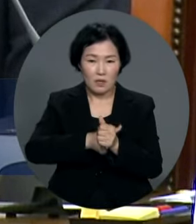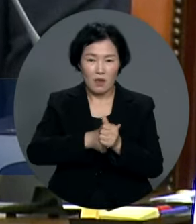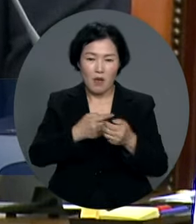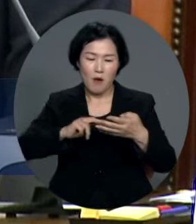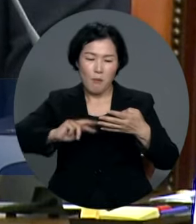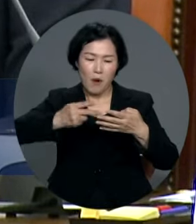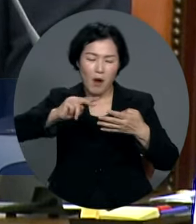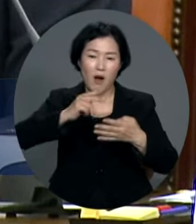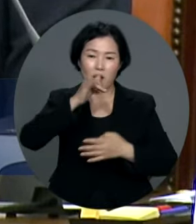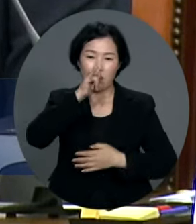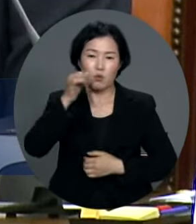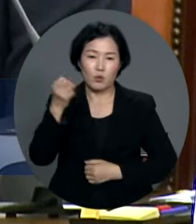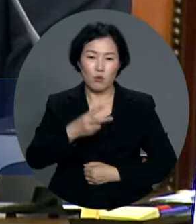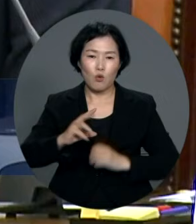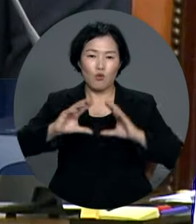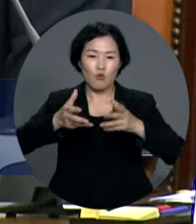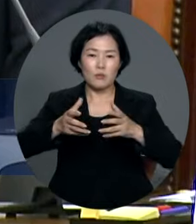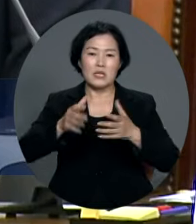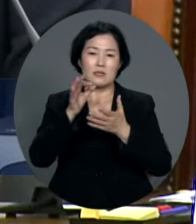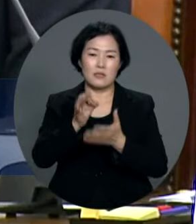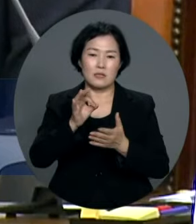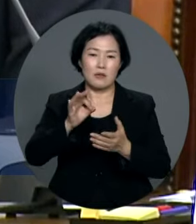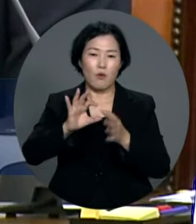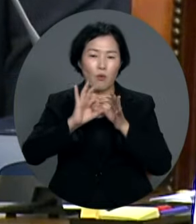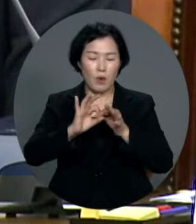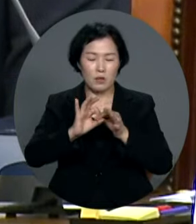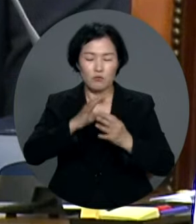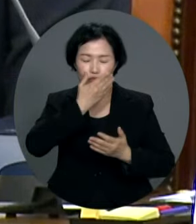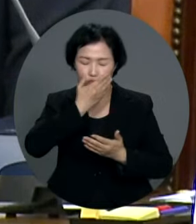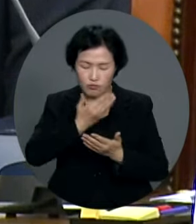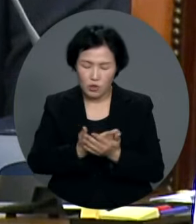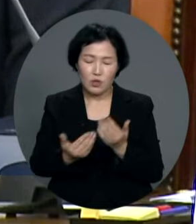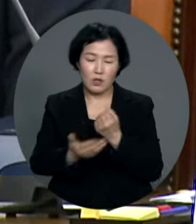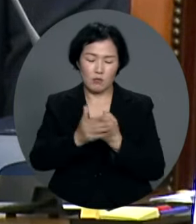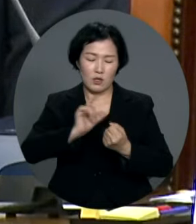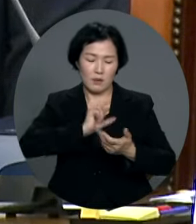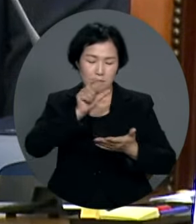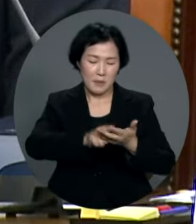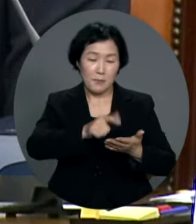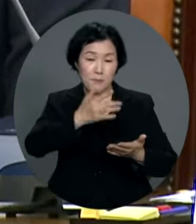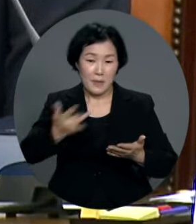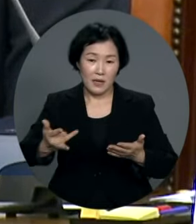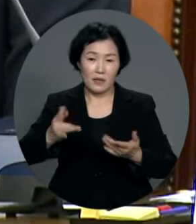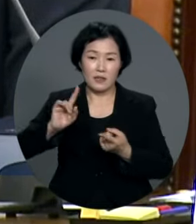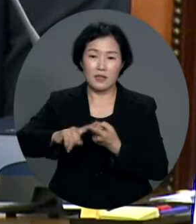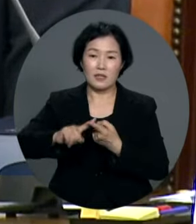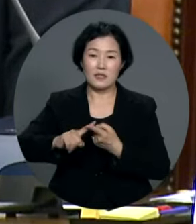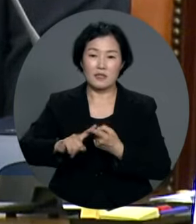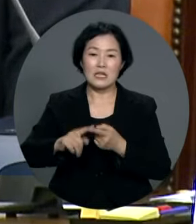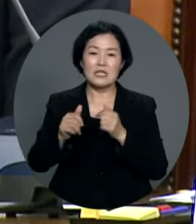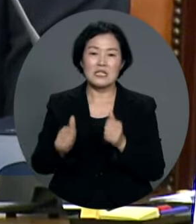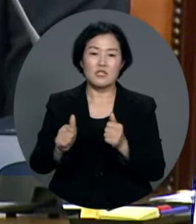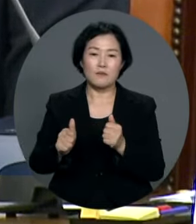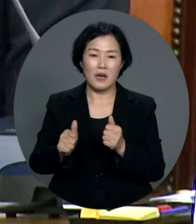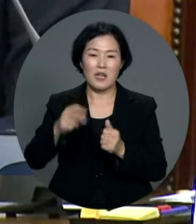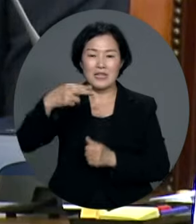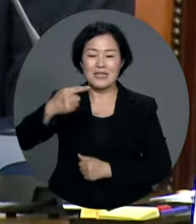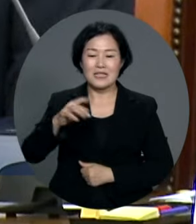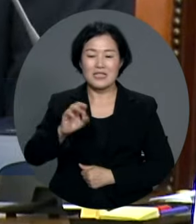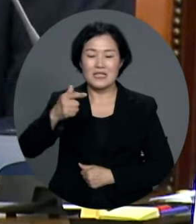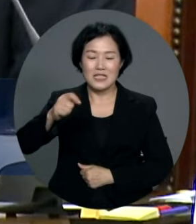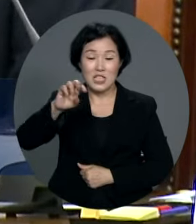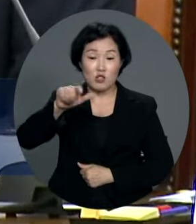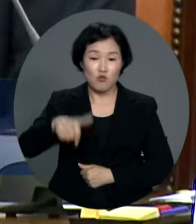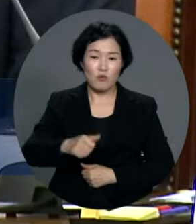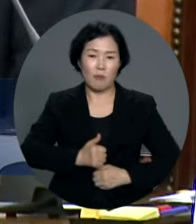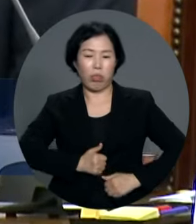사항이기 때문에 더욱 철저하게 관리되어야 하는데 등기를 누락한 건 대구지방법원 등기국의 직무 태만 아니겠습니까?